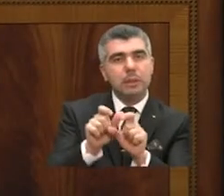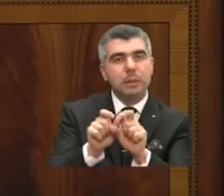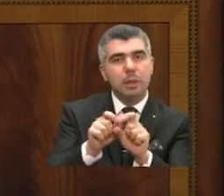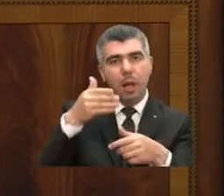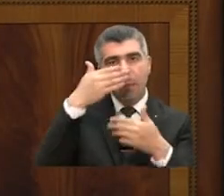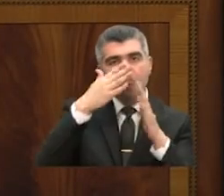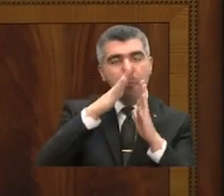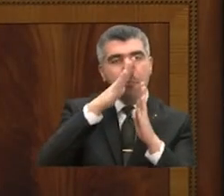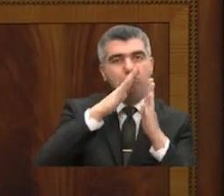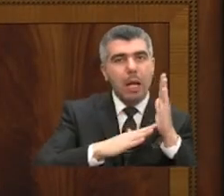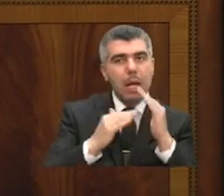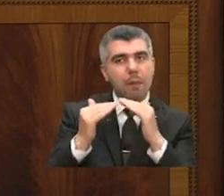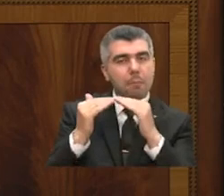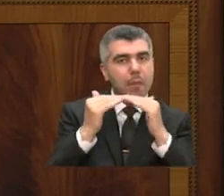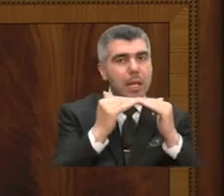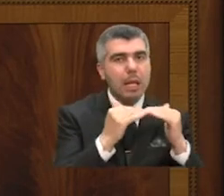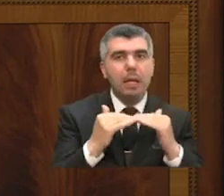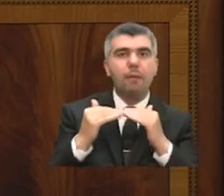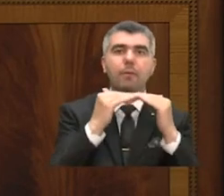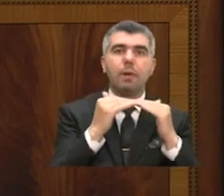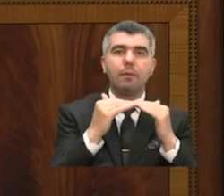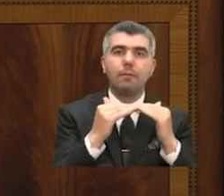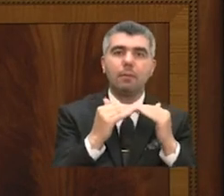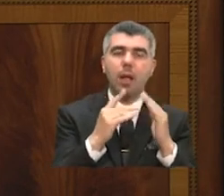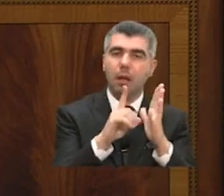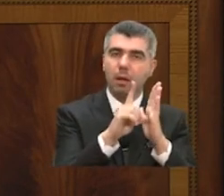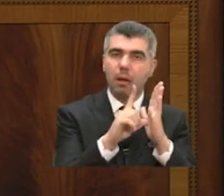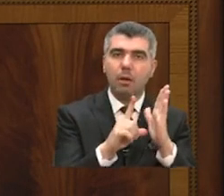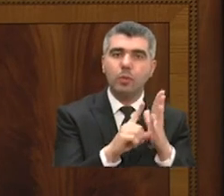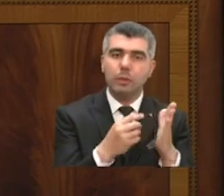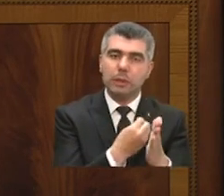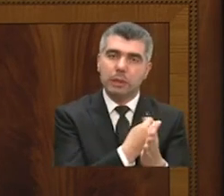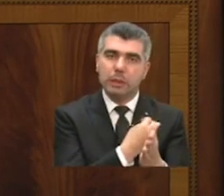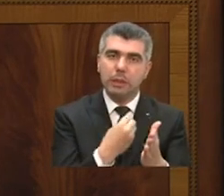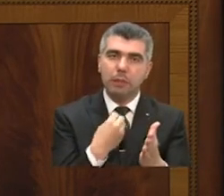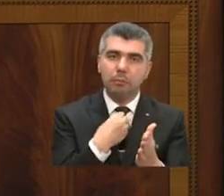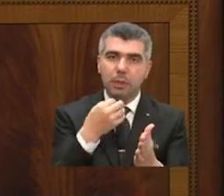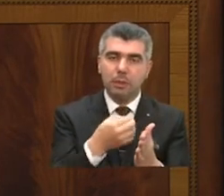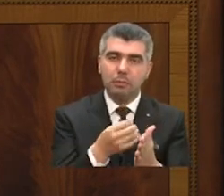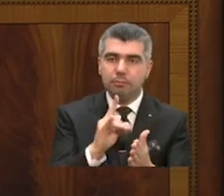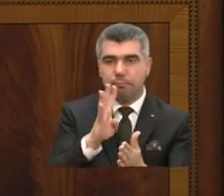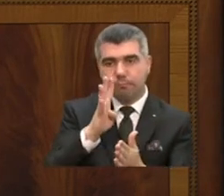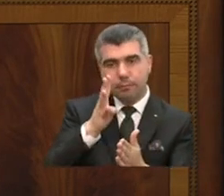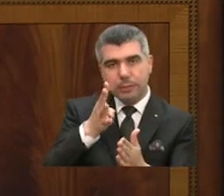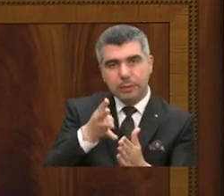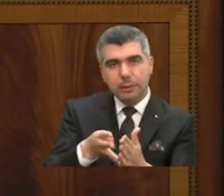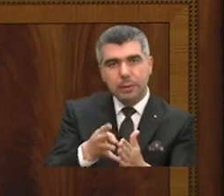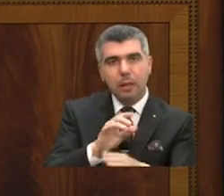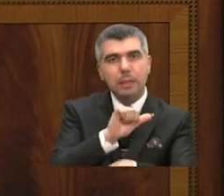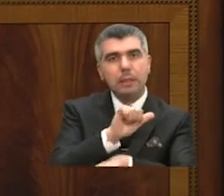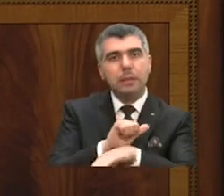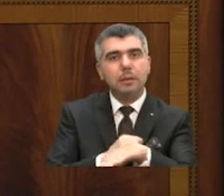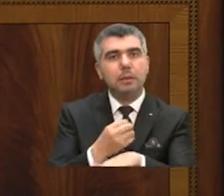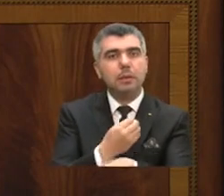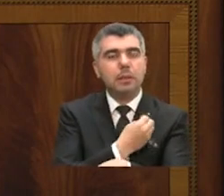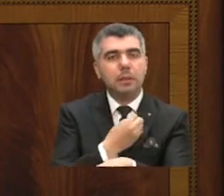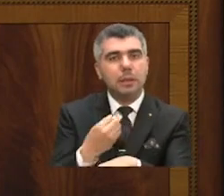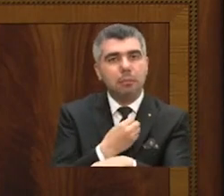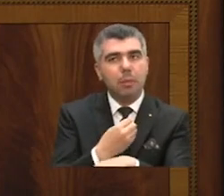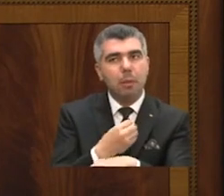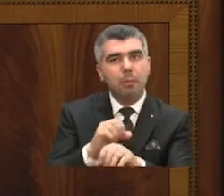قدم المساواة من الحق في العلاج والعناية الصحية والحماية الاجتماعية